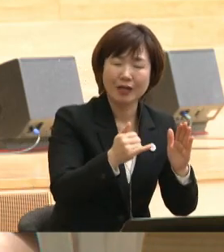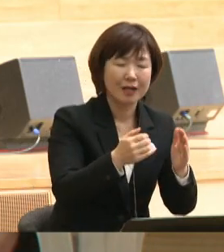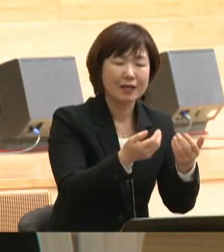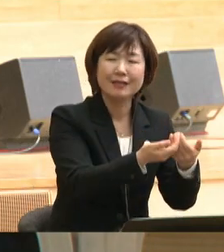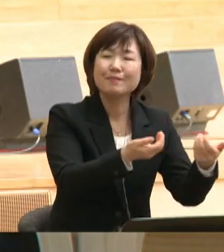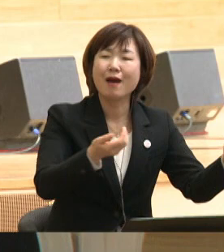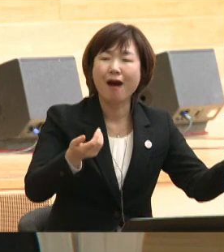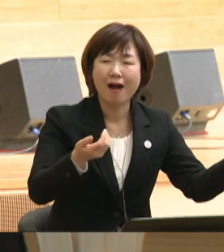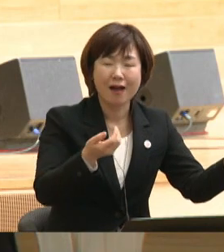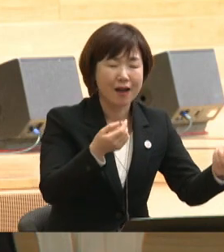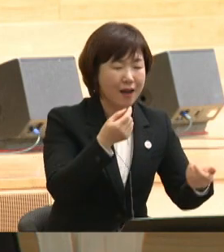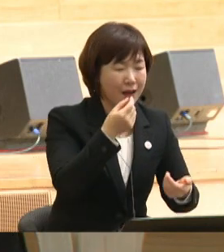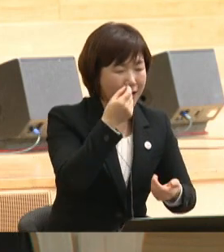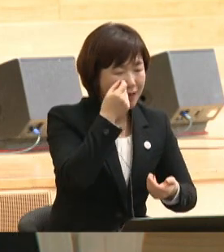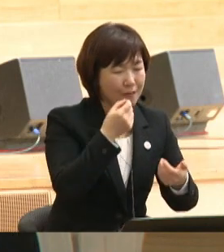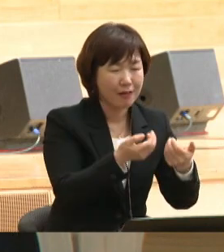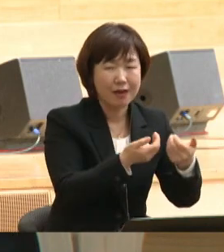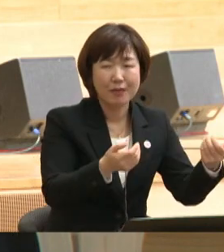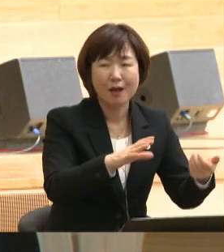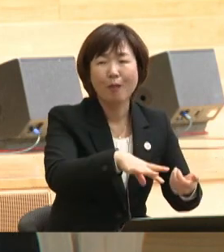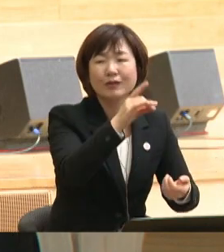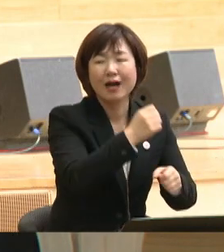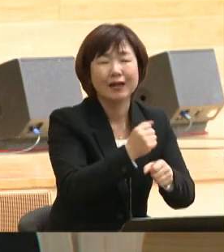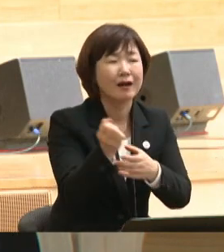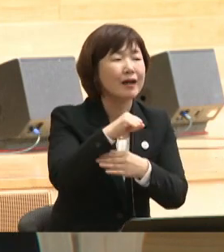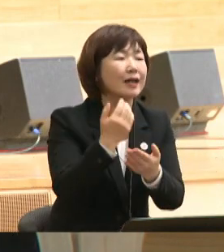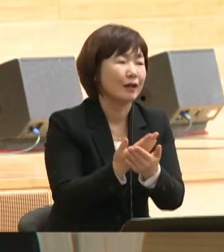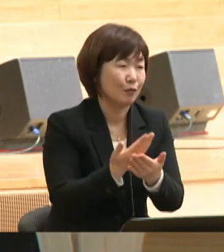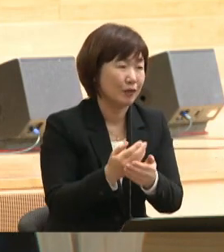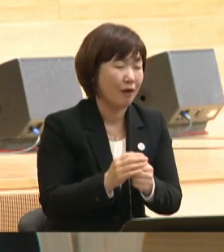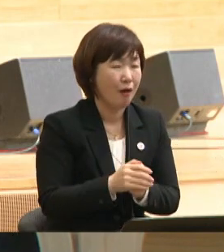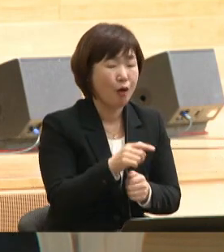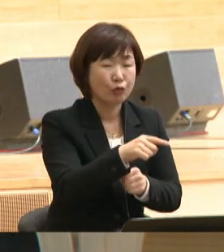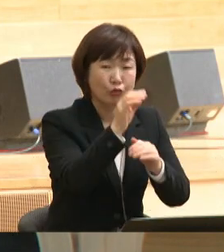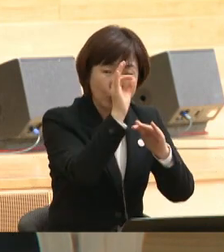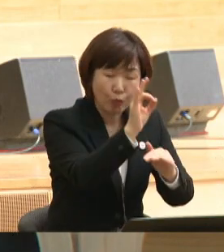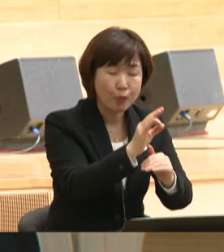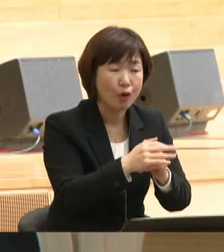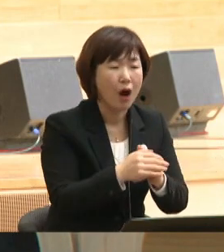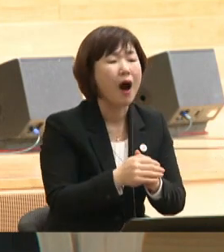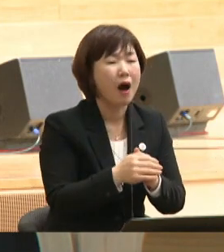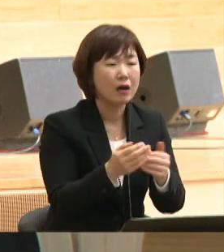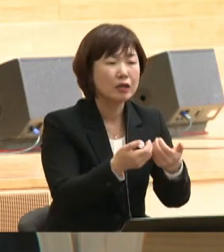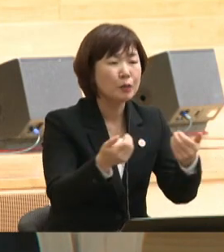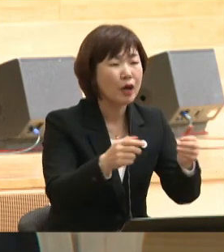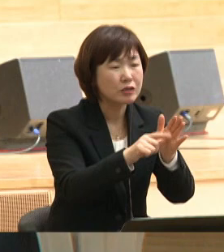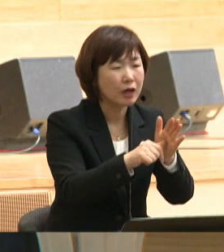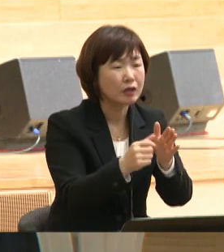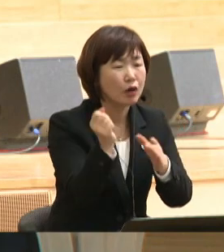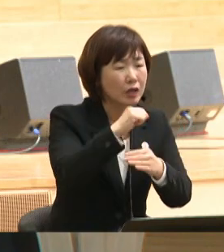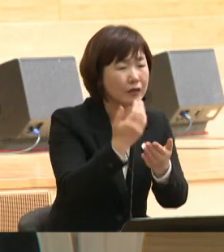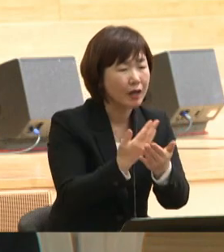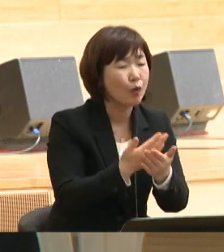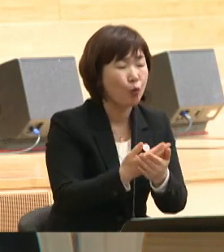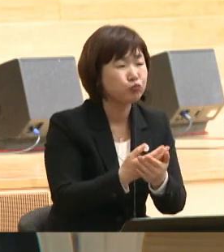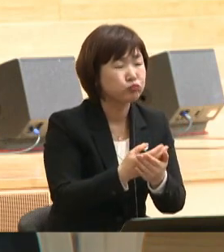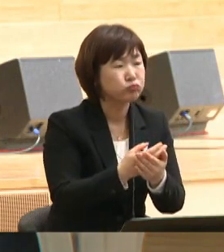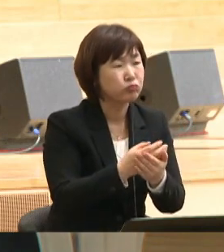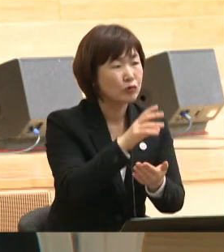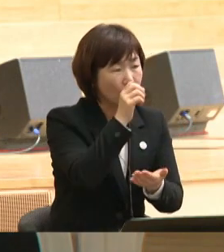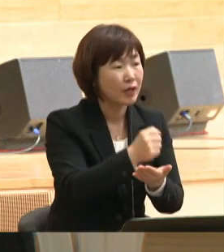작별하게 허락하소서 여러분이 말씀을 보면이 역시 작별의 시간을 달라고 말하는 정당한 요구